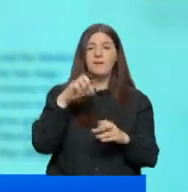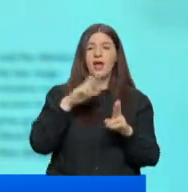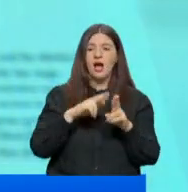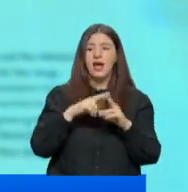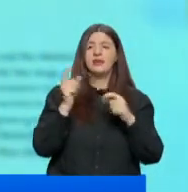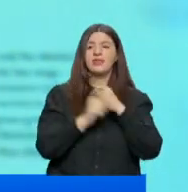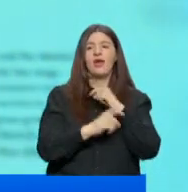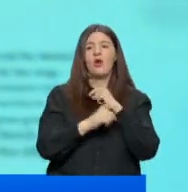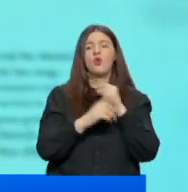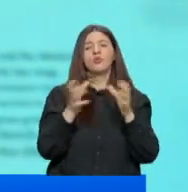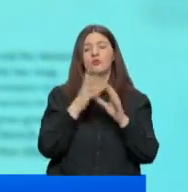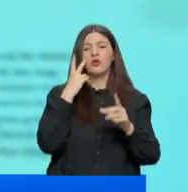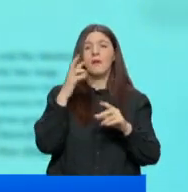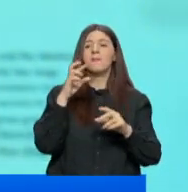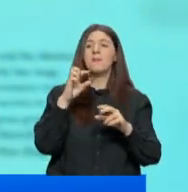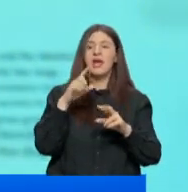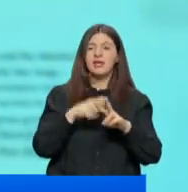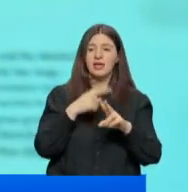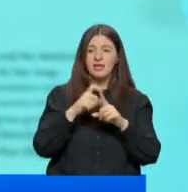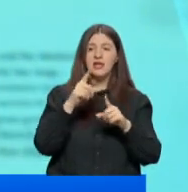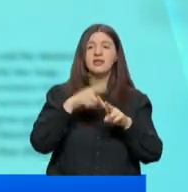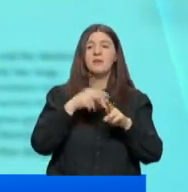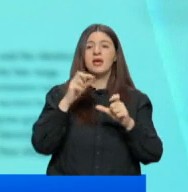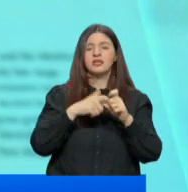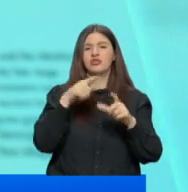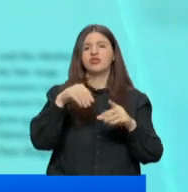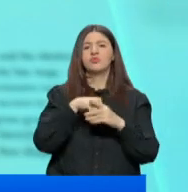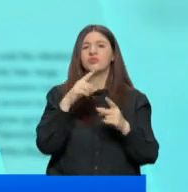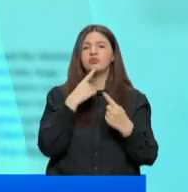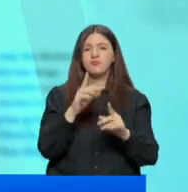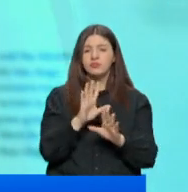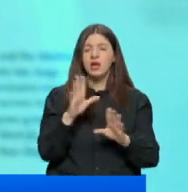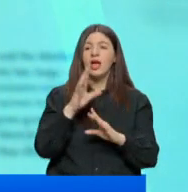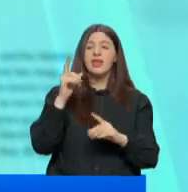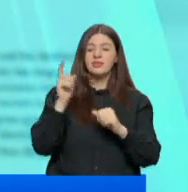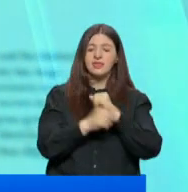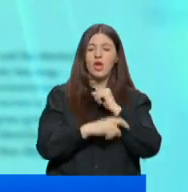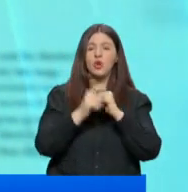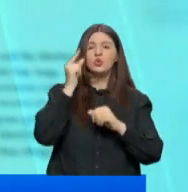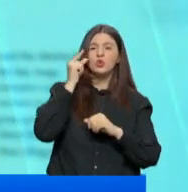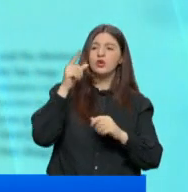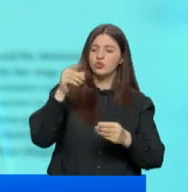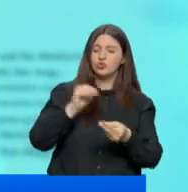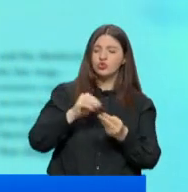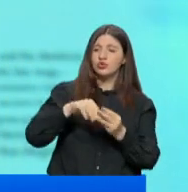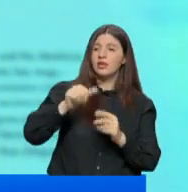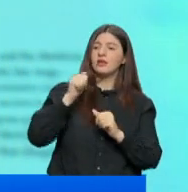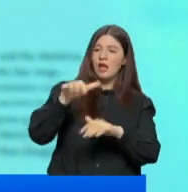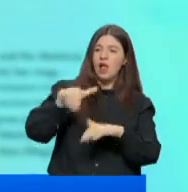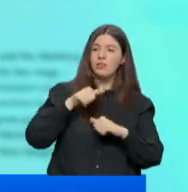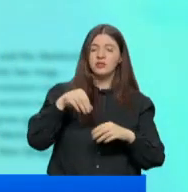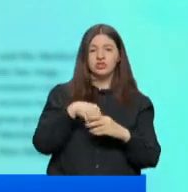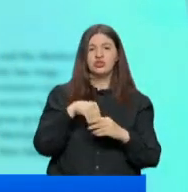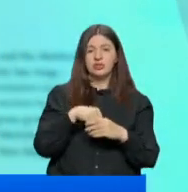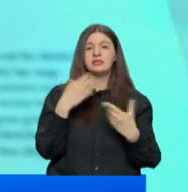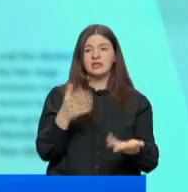terör örgütü sayılırken PYD-YPG için bu tanım kullanılmadı. Terör zanlılarına iadesi için,